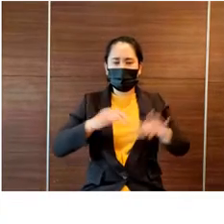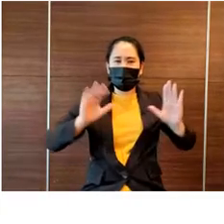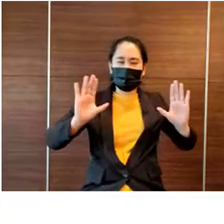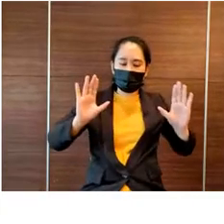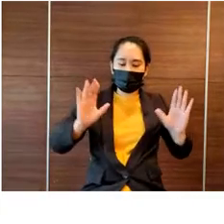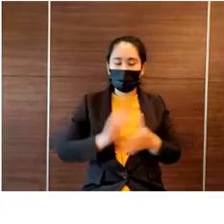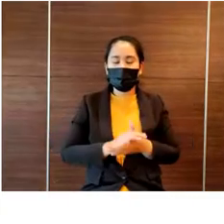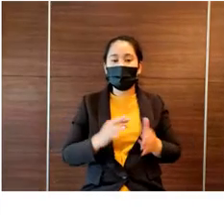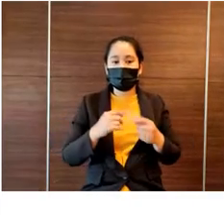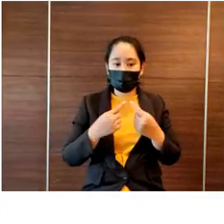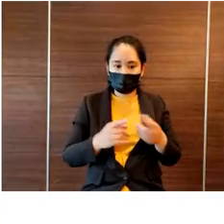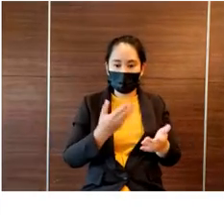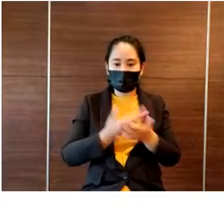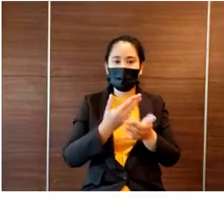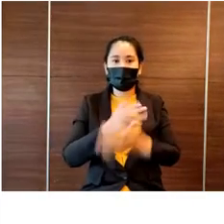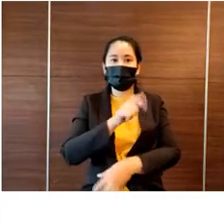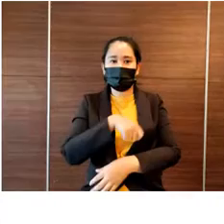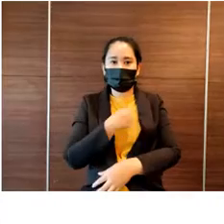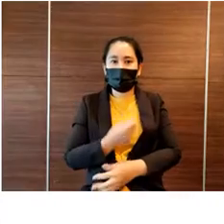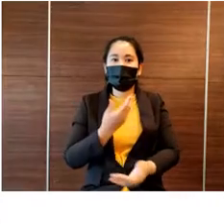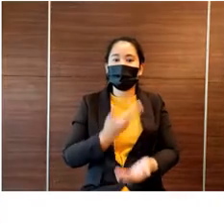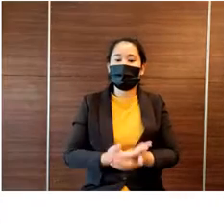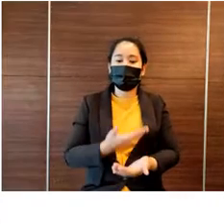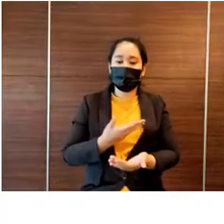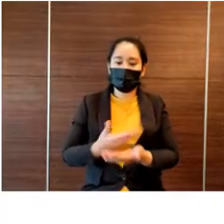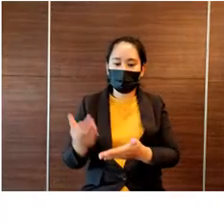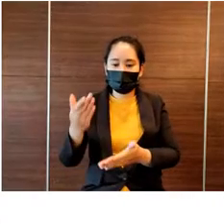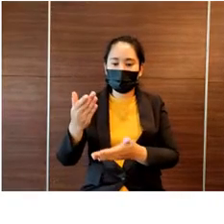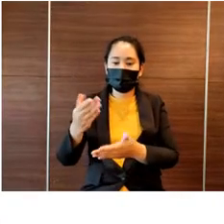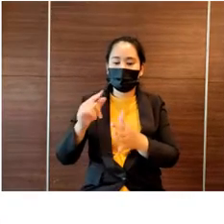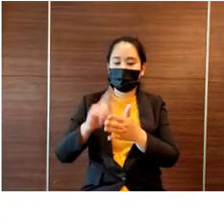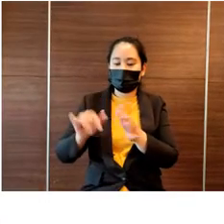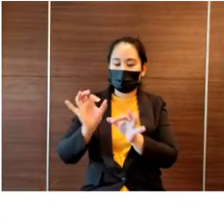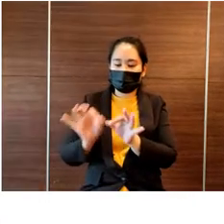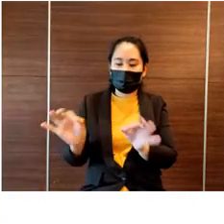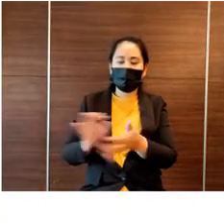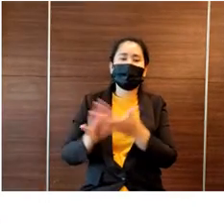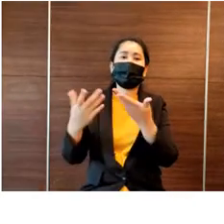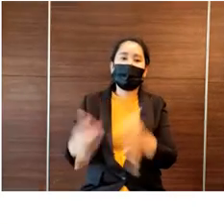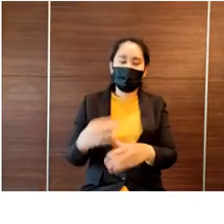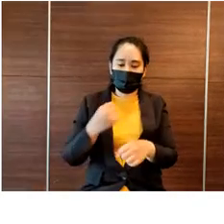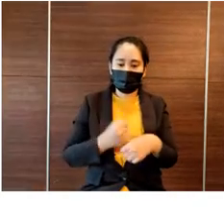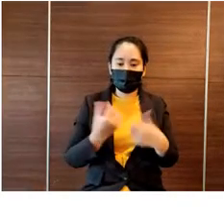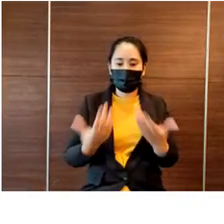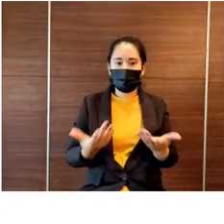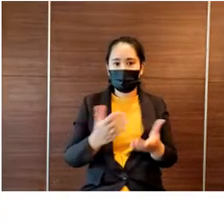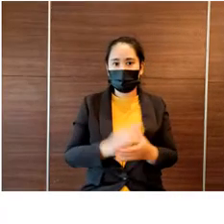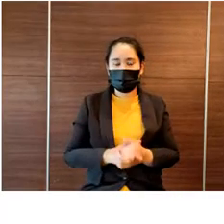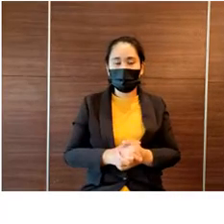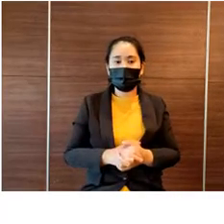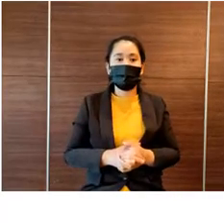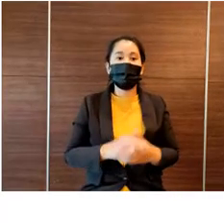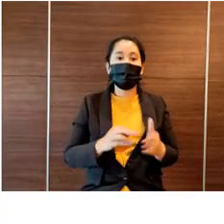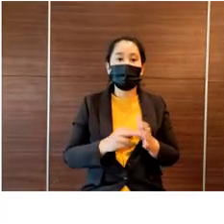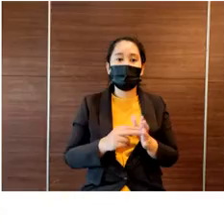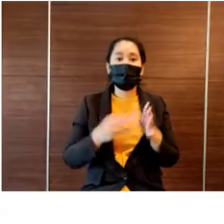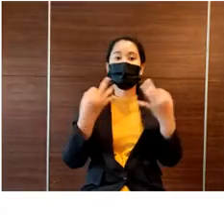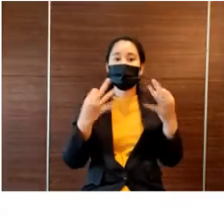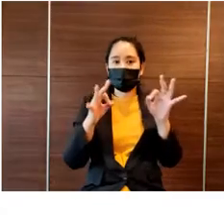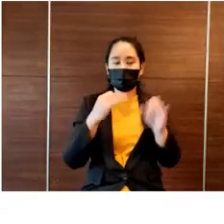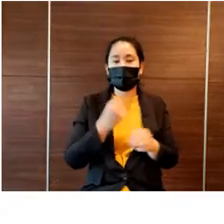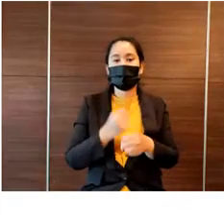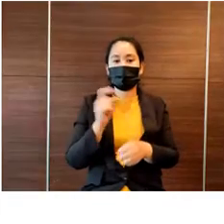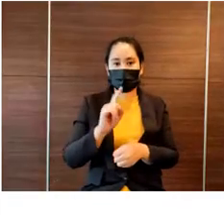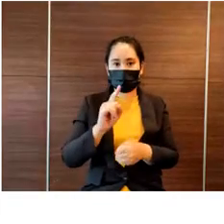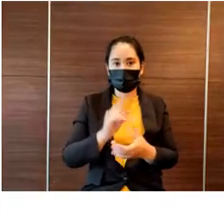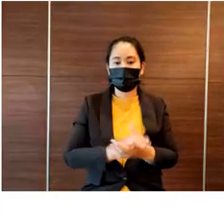ไปรักษาจ่ายเงินกูก็ไปซื้อยาหมดซะแล้วด้วยทำไงดีวะเนี่ยทำยังไงให้มันฟรีแ